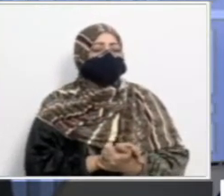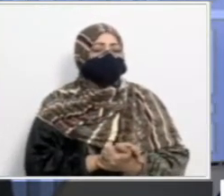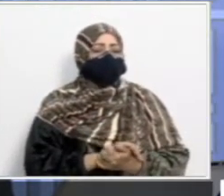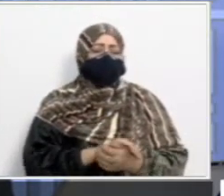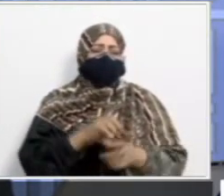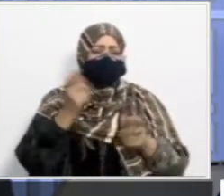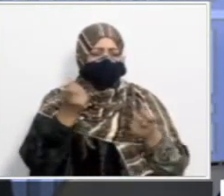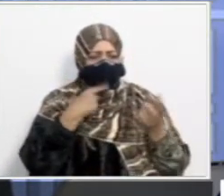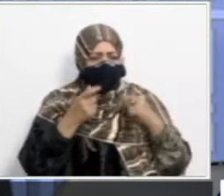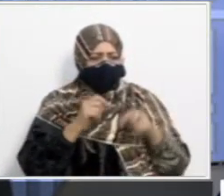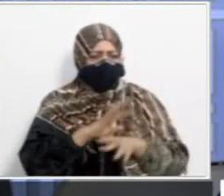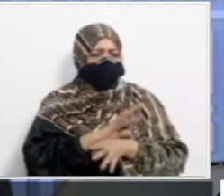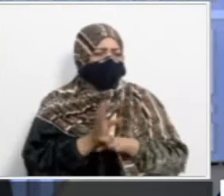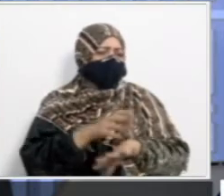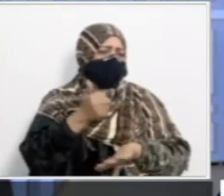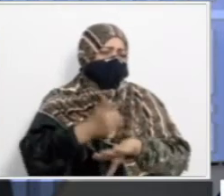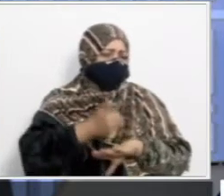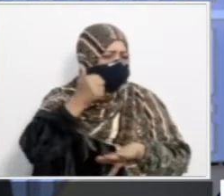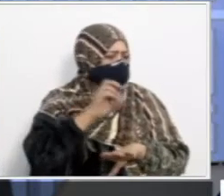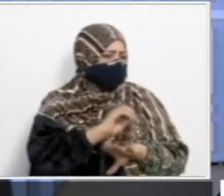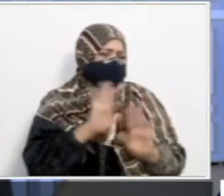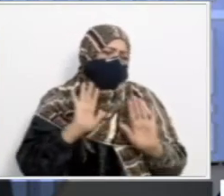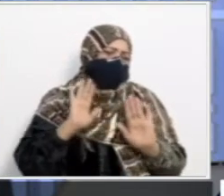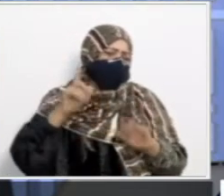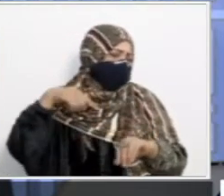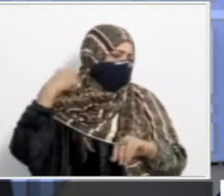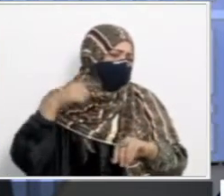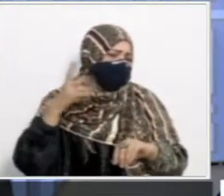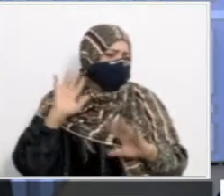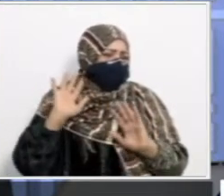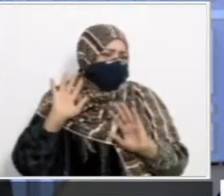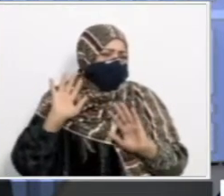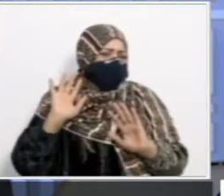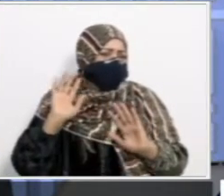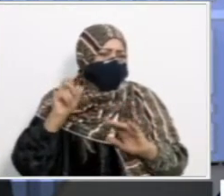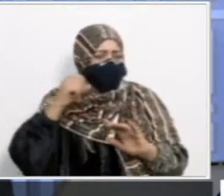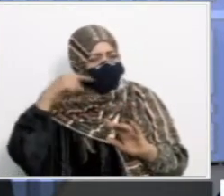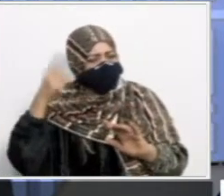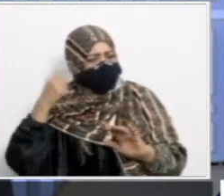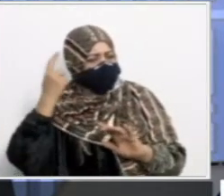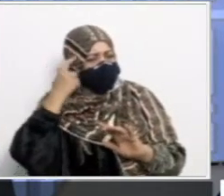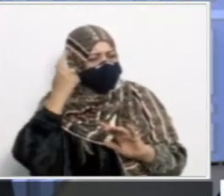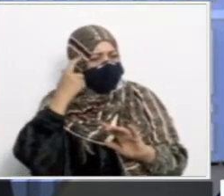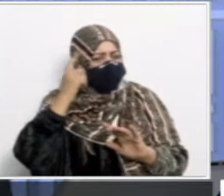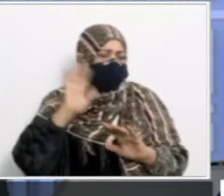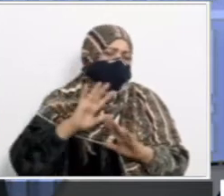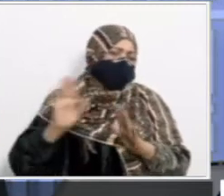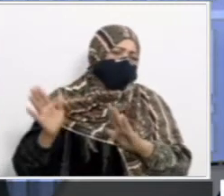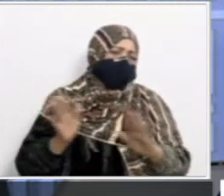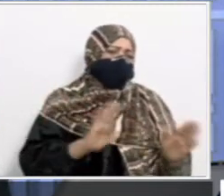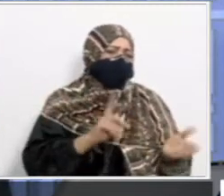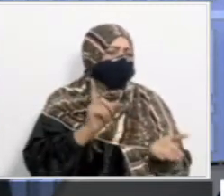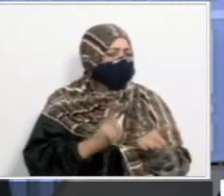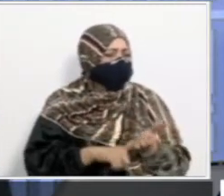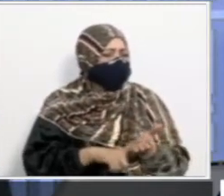هذا يعني قد يكون أصلا مش رؤية، وقد تكون رؤية والرؤية لا يؤخذ منها حكم وليست أحكامها قطعية باش نقول هذا العلاج